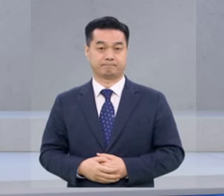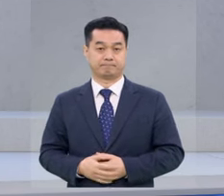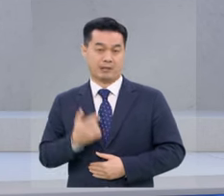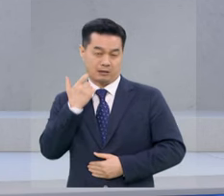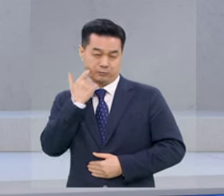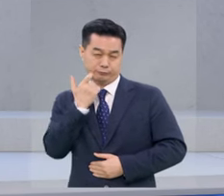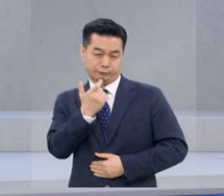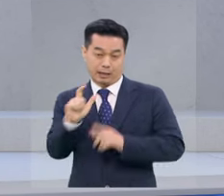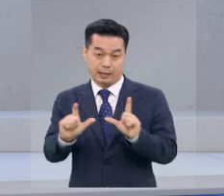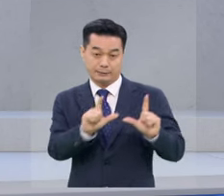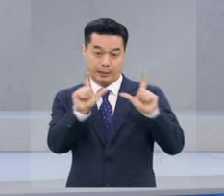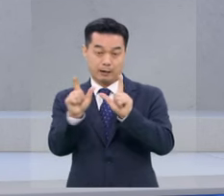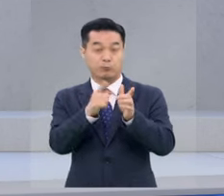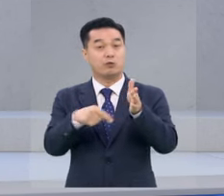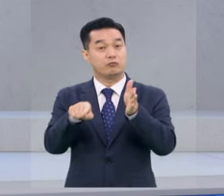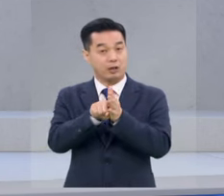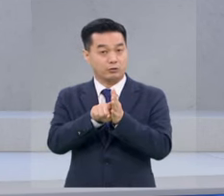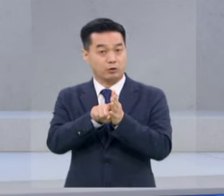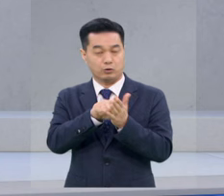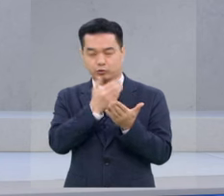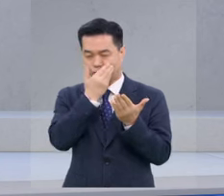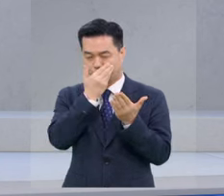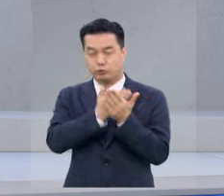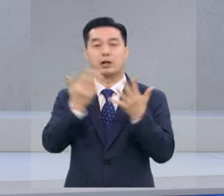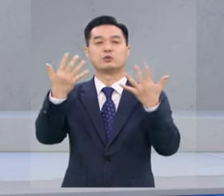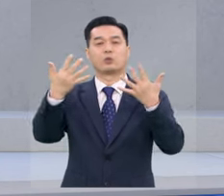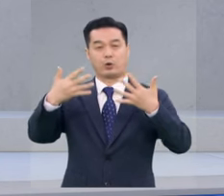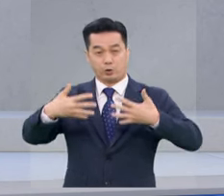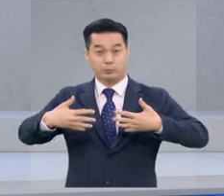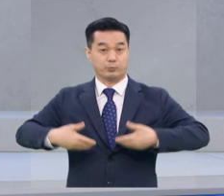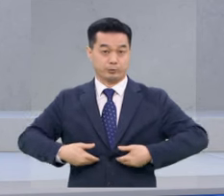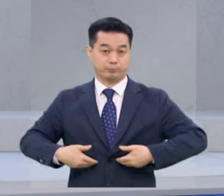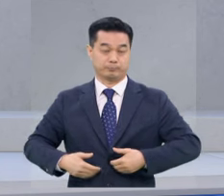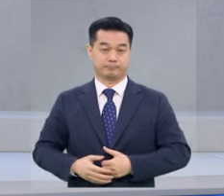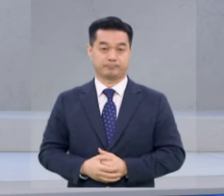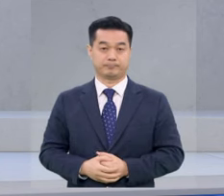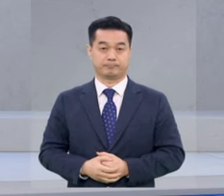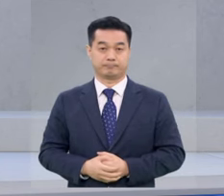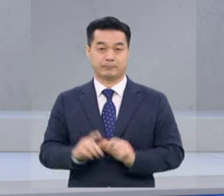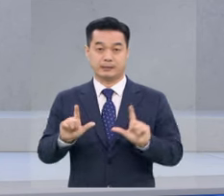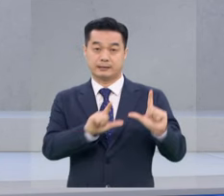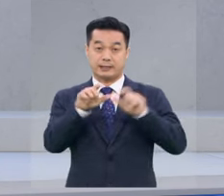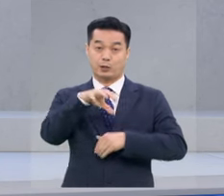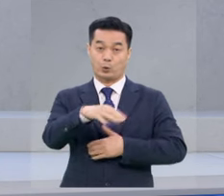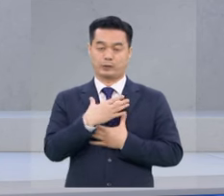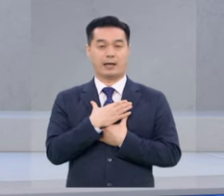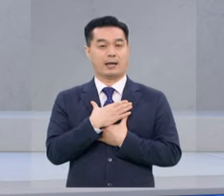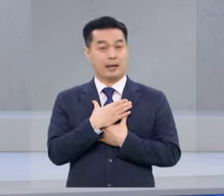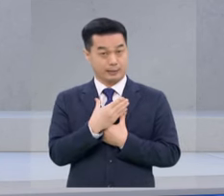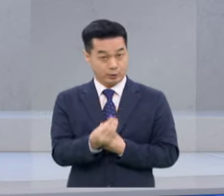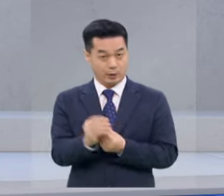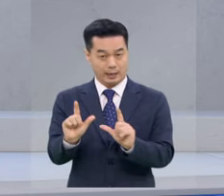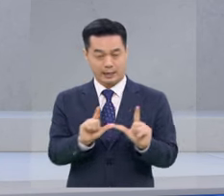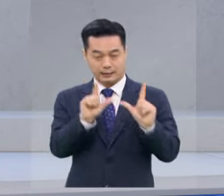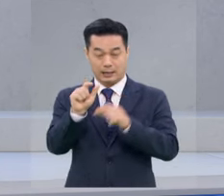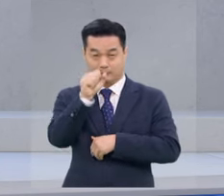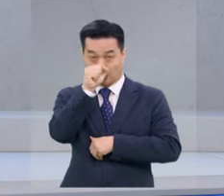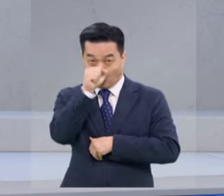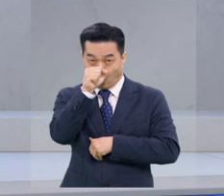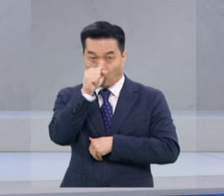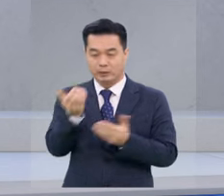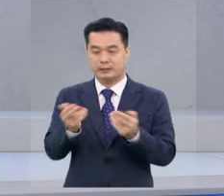누리려면 가장 중요한 조건이 충족돼야 합니다 사는 곳이 안정되고 삶을 영의 수 있는